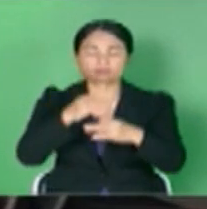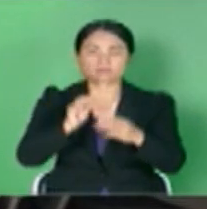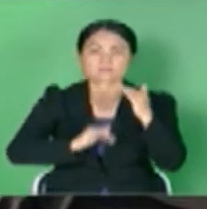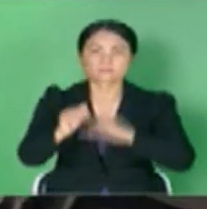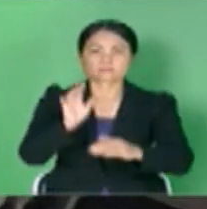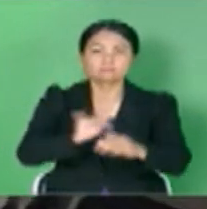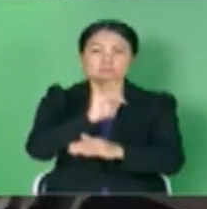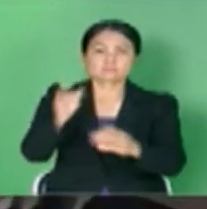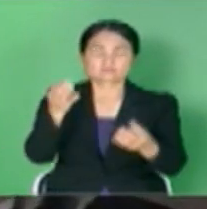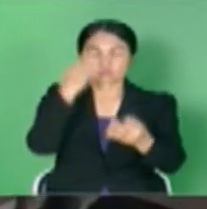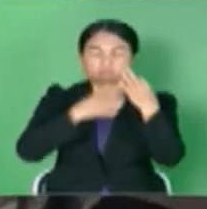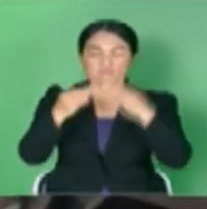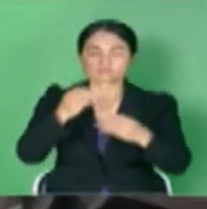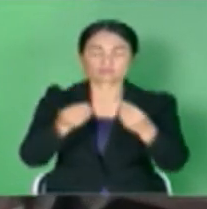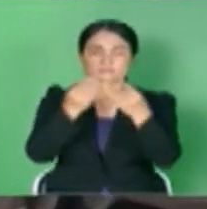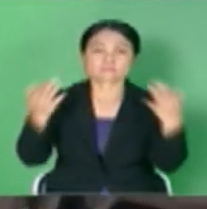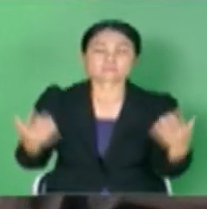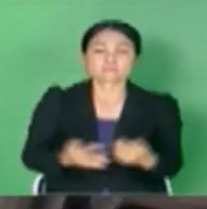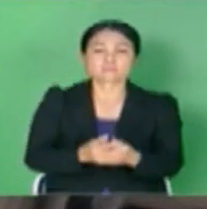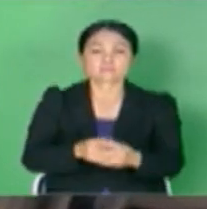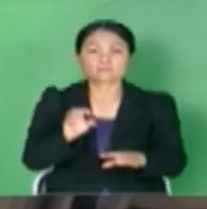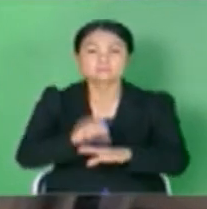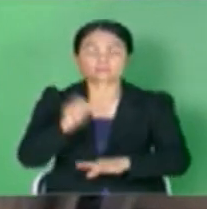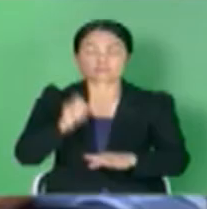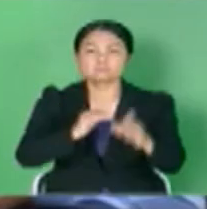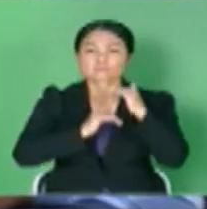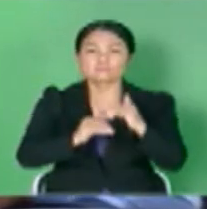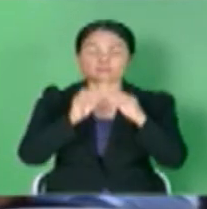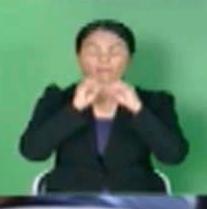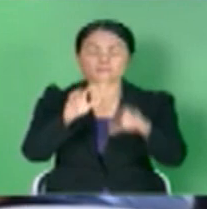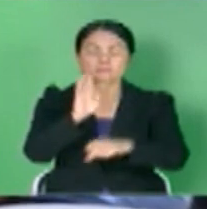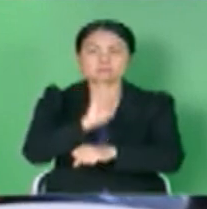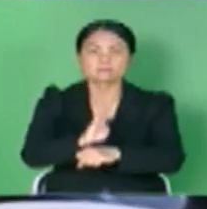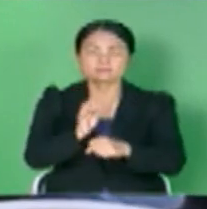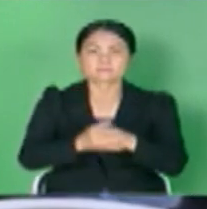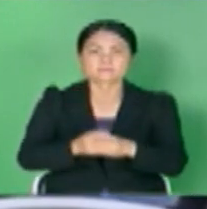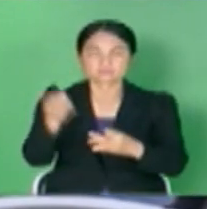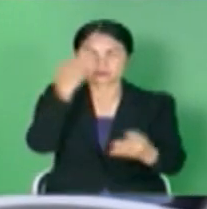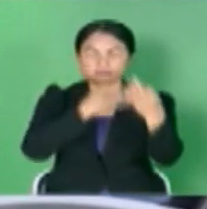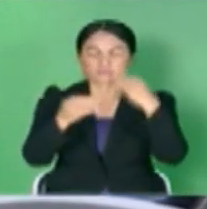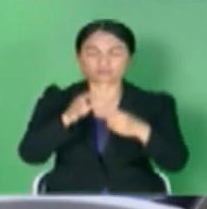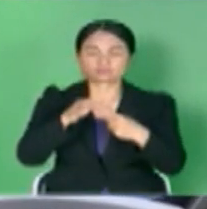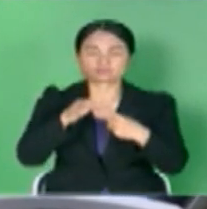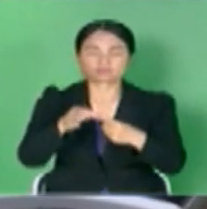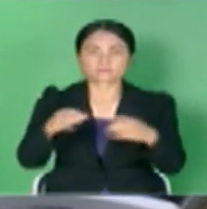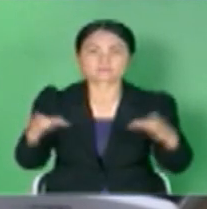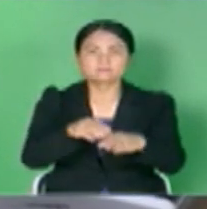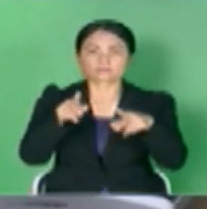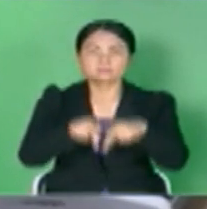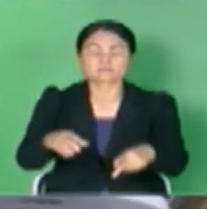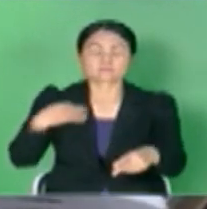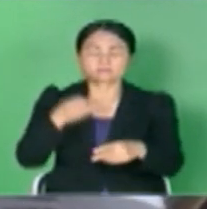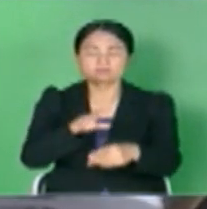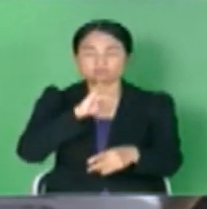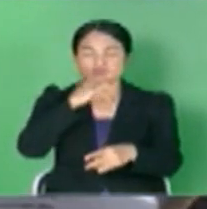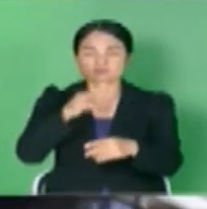ងបង្កើនការប្រើប្រាស់គ្រឿងស្រវឹងឲ្យកាន់តែច្រើនលើពីនេះការកំហិតការផ្សាយប្រតិកម្មគ្រឿងស្រវឹងជាពិសេសទៅលើក្រុមមនុស្សវ័យ